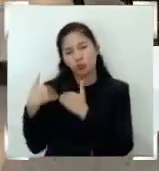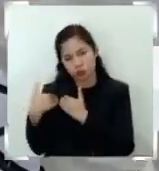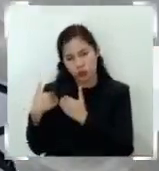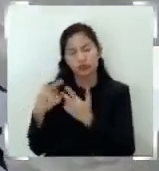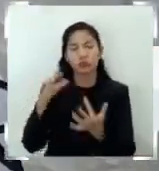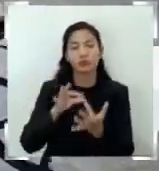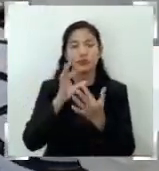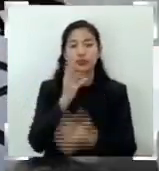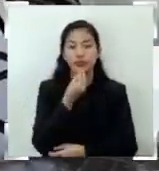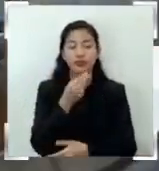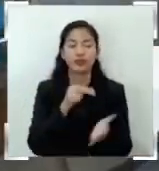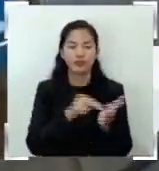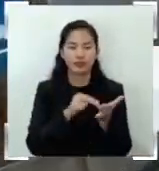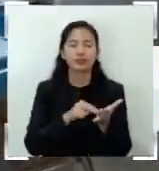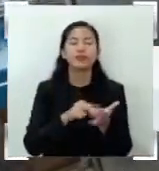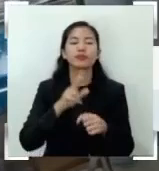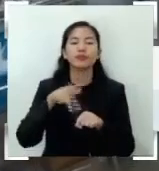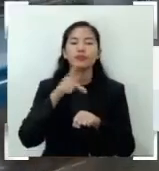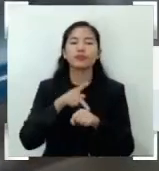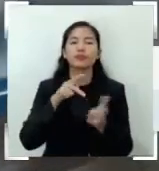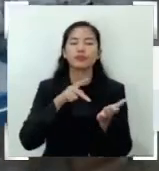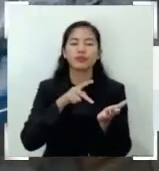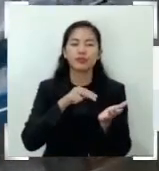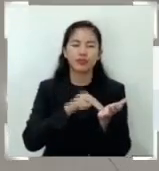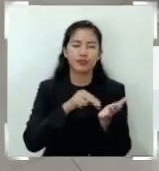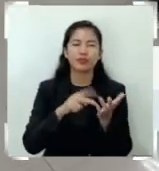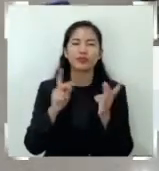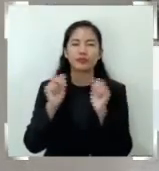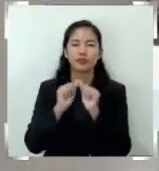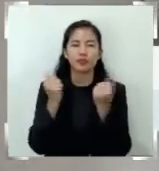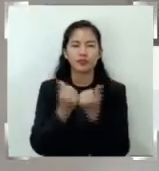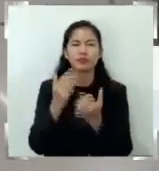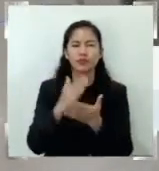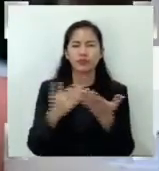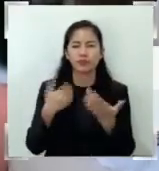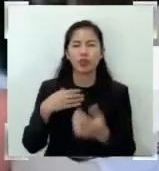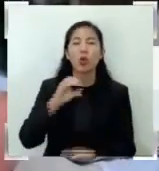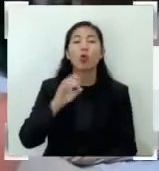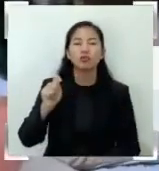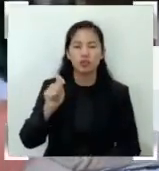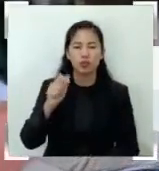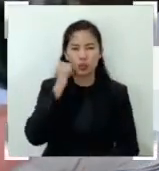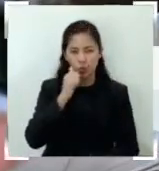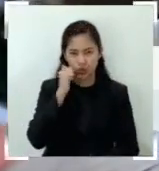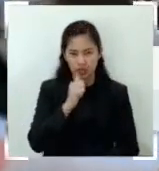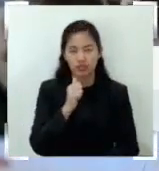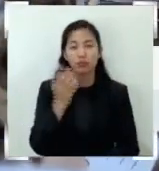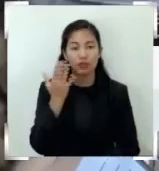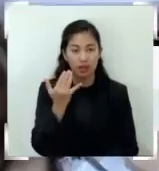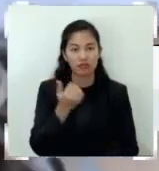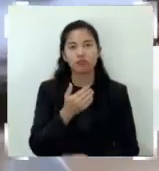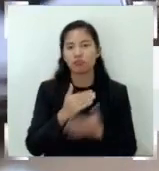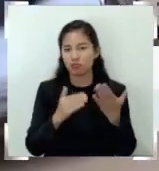Ayon sa Philippine Nurses Association, may mga miyembro na silang napapadalas ang overtime dahil positive ang kanilang mga kasamahan o kaya ay naka-isolate dahil